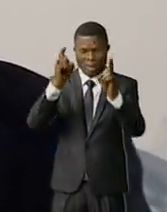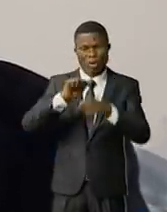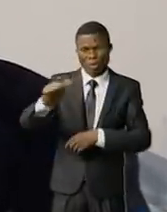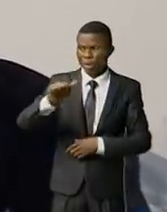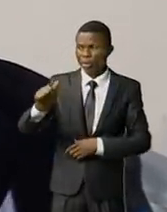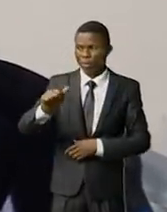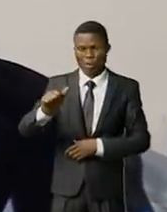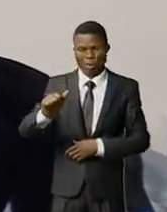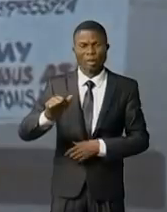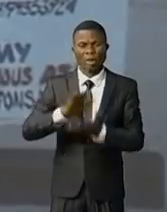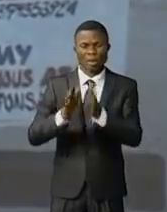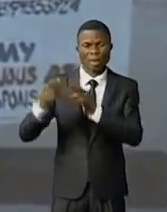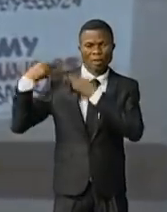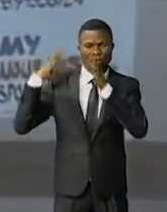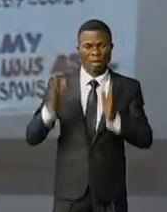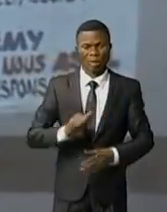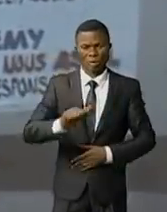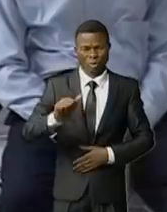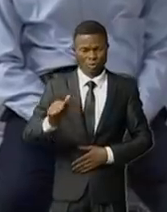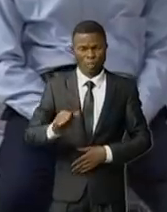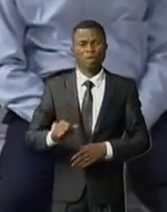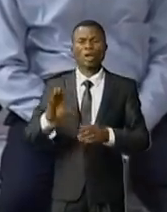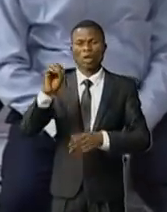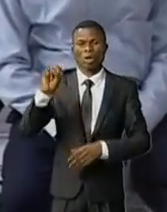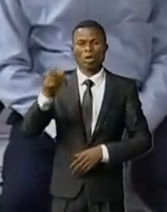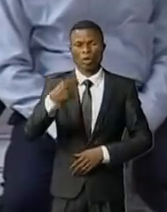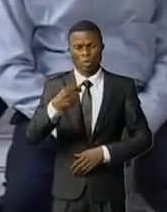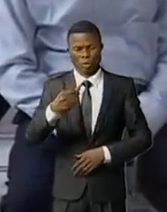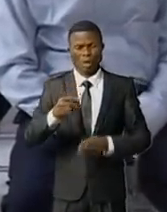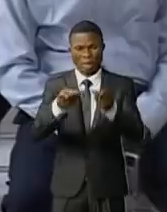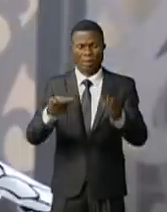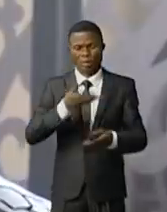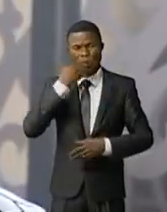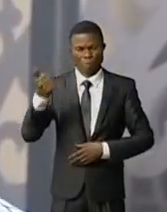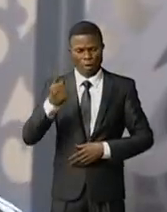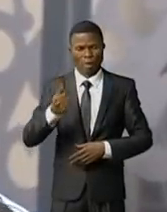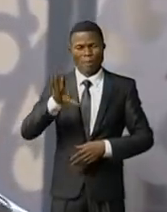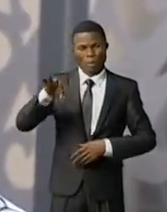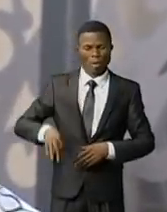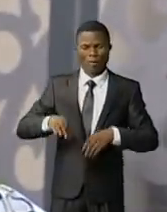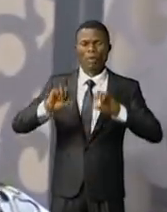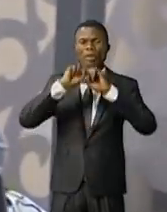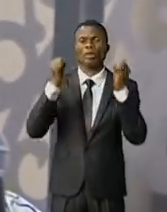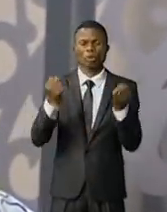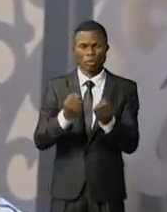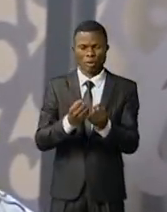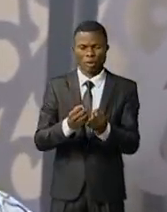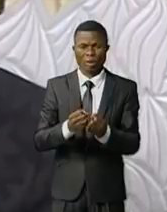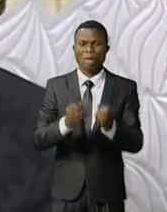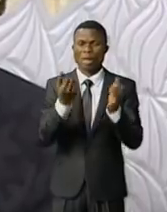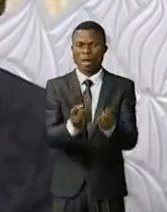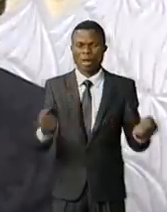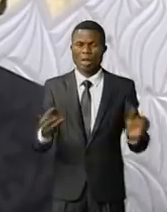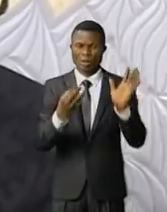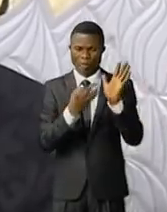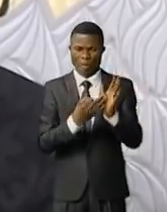qu'ils puissent se prendre en charge. Cette fondation se veut un cadre par excellence du bien-être social. Actuellement, 7 enfants dont l'âge